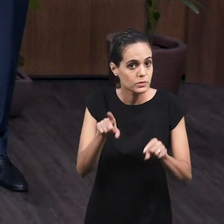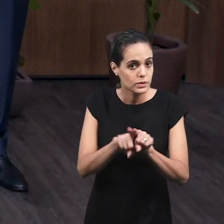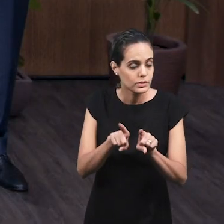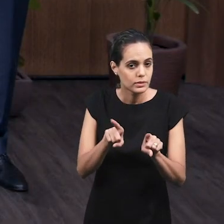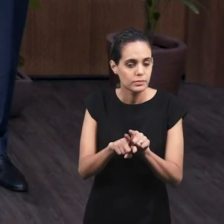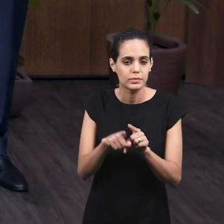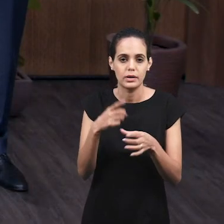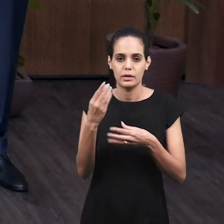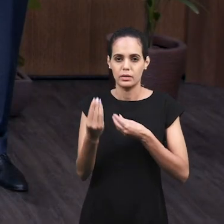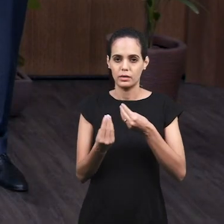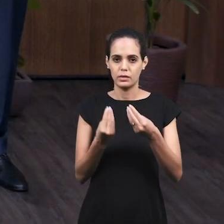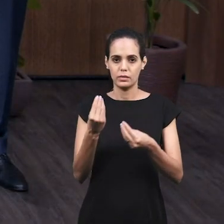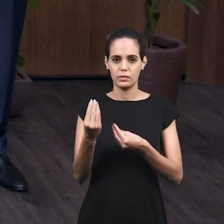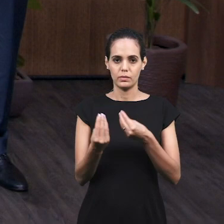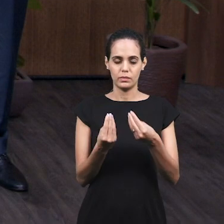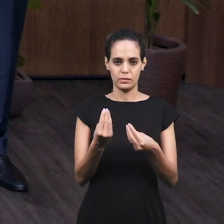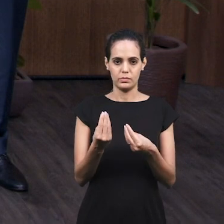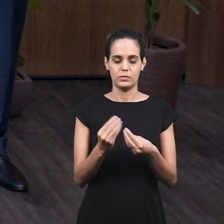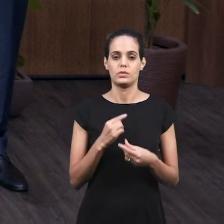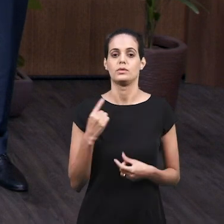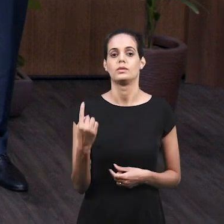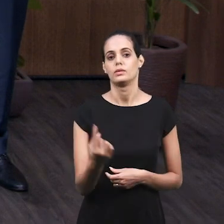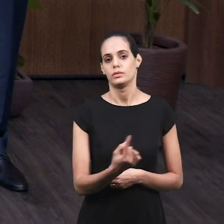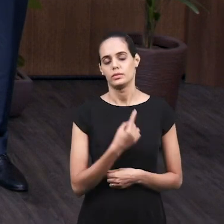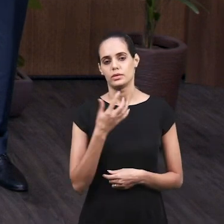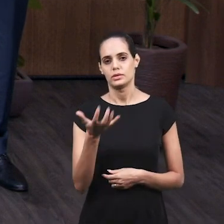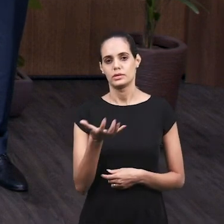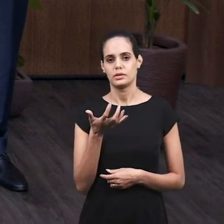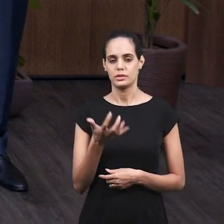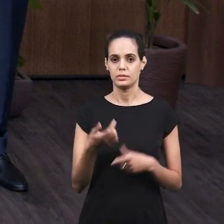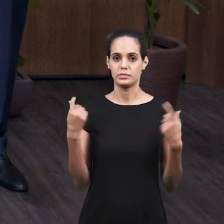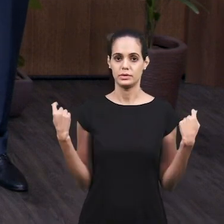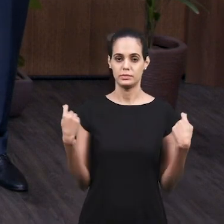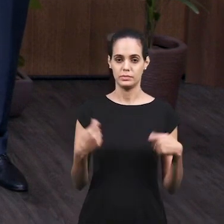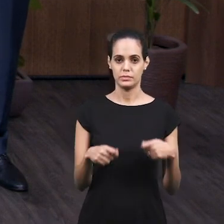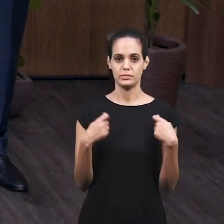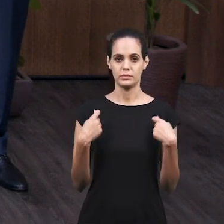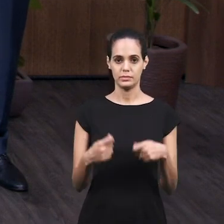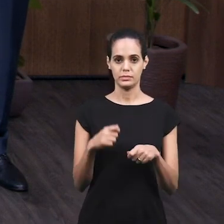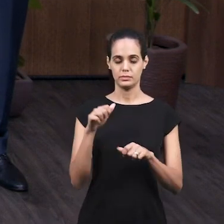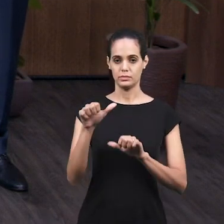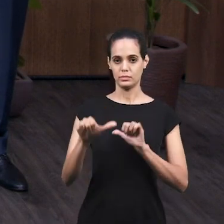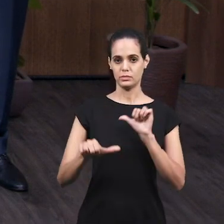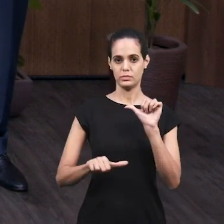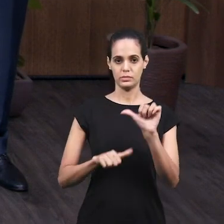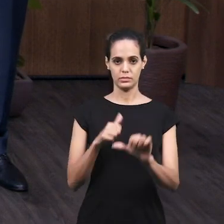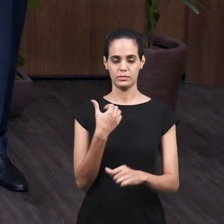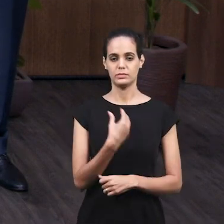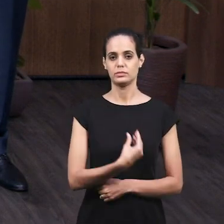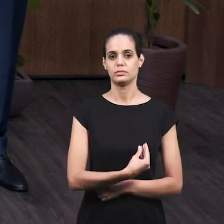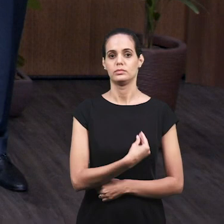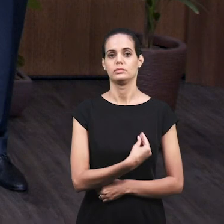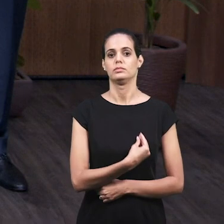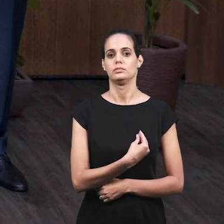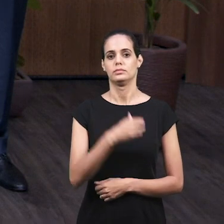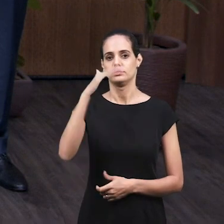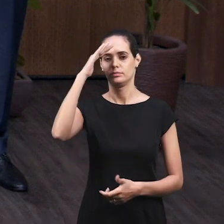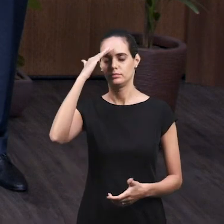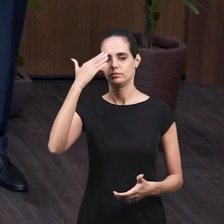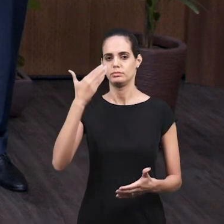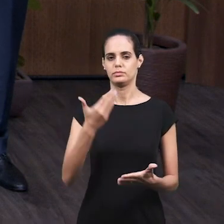Nous avons besoin de changer de vie. Et nous croyons dans la miséricorde de